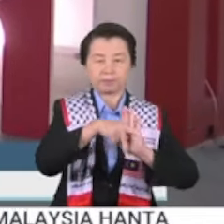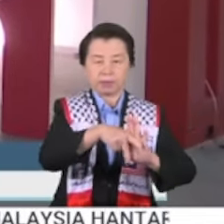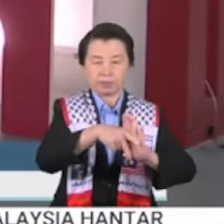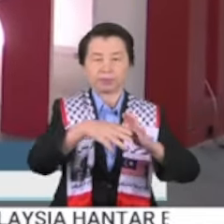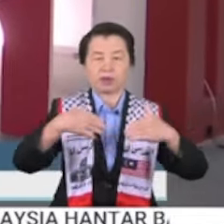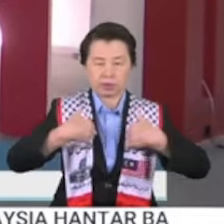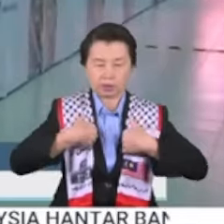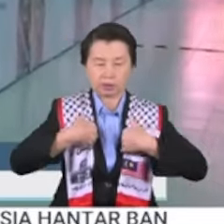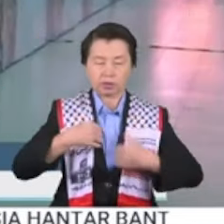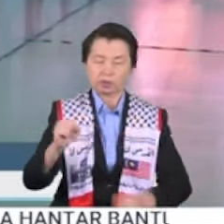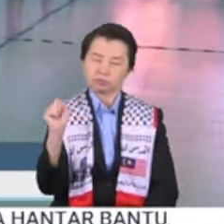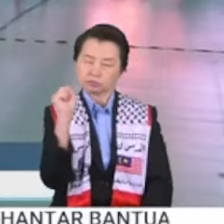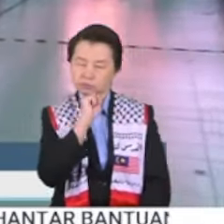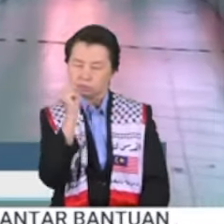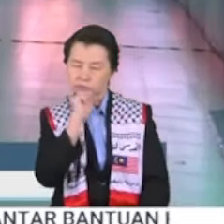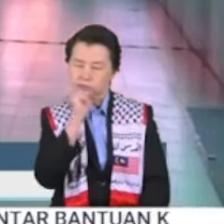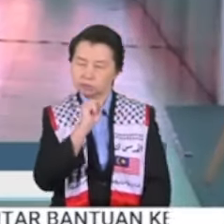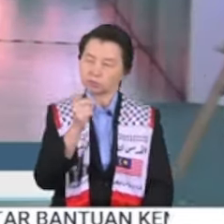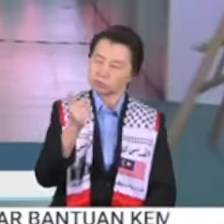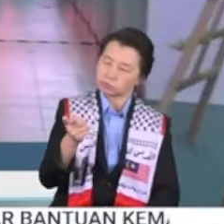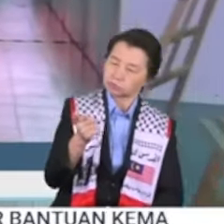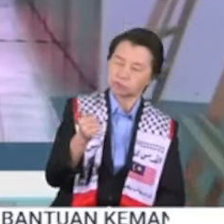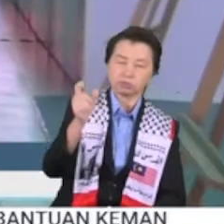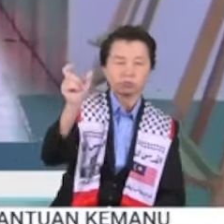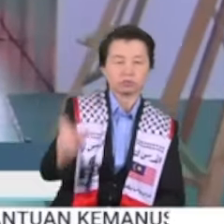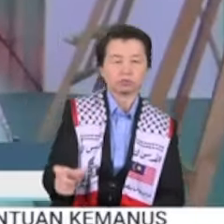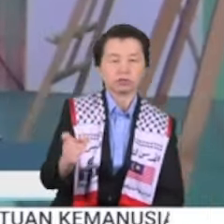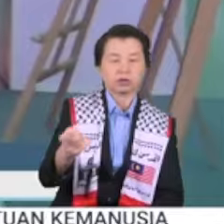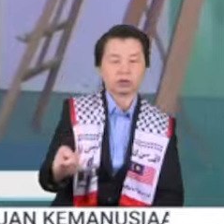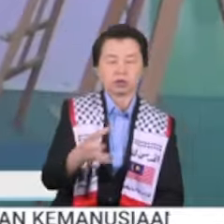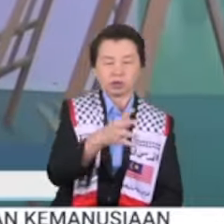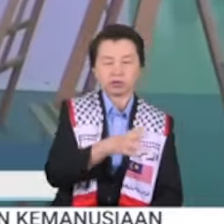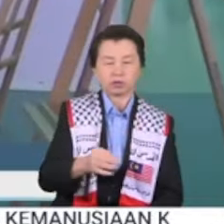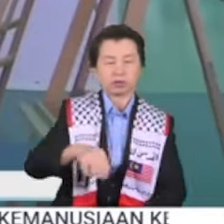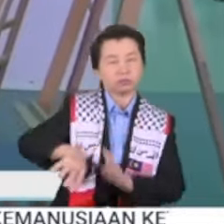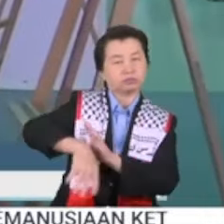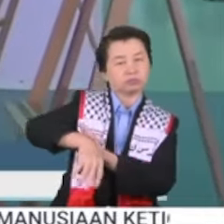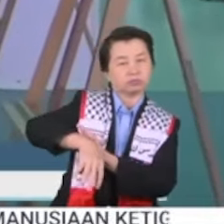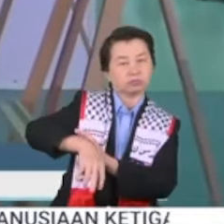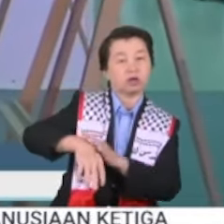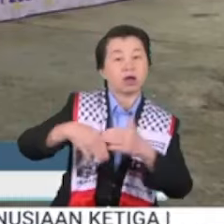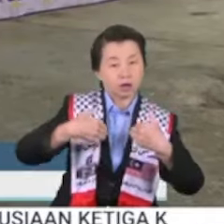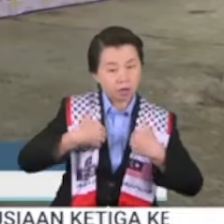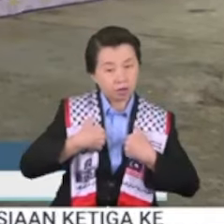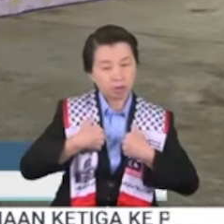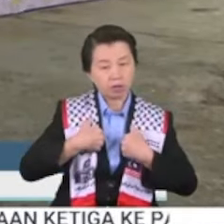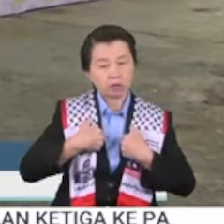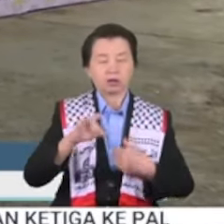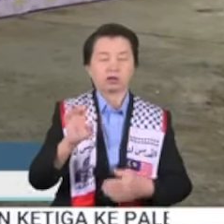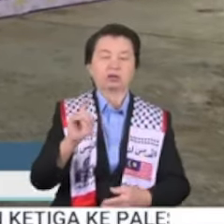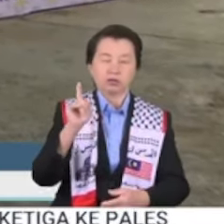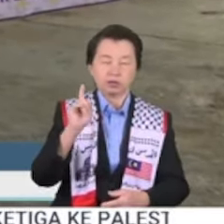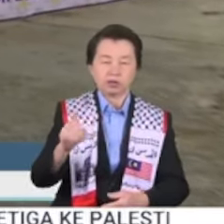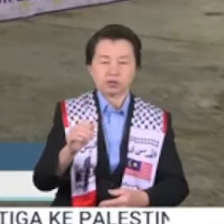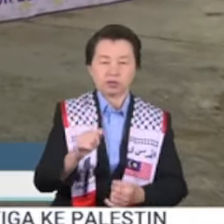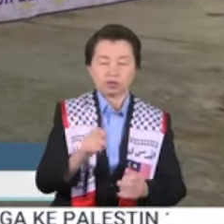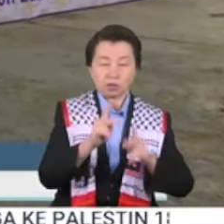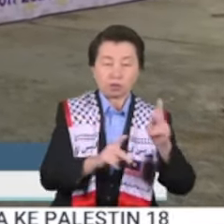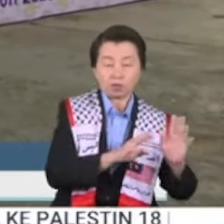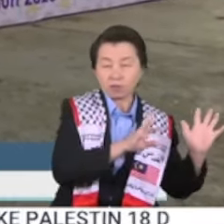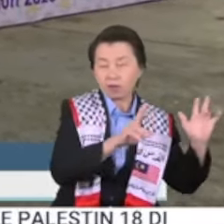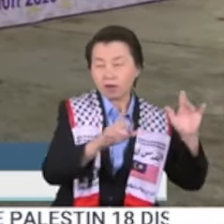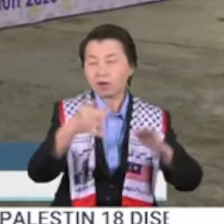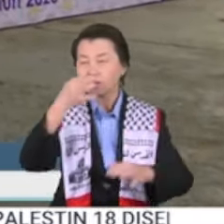pameran. Konsert yang menampilkan artis tempatan serta cabutan tiket bertuah merupakan antara